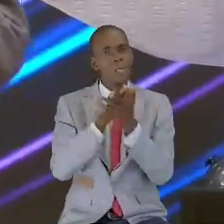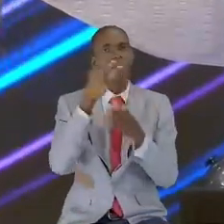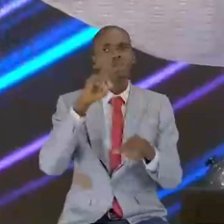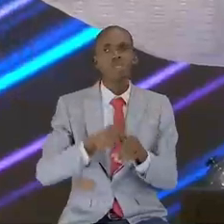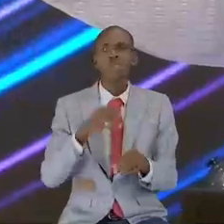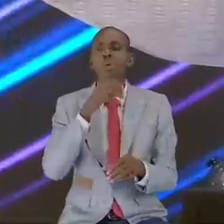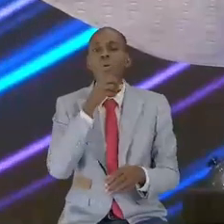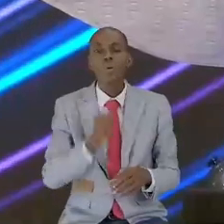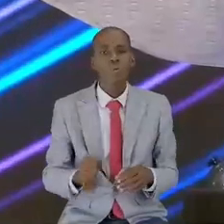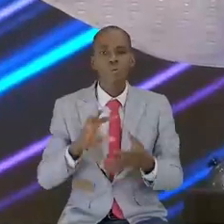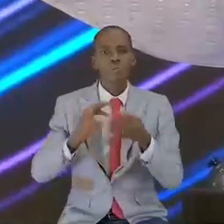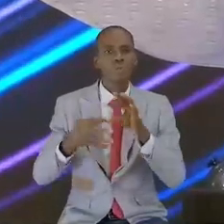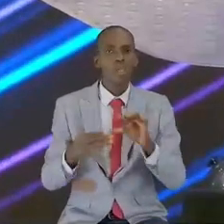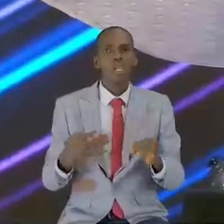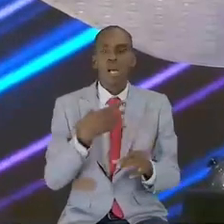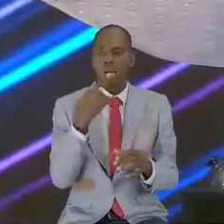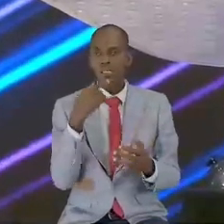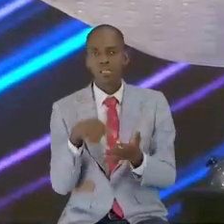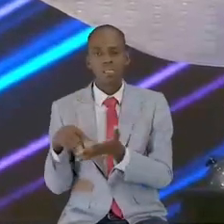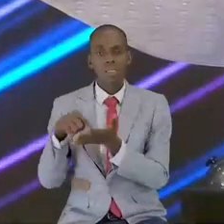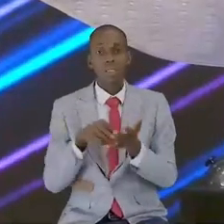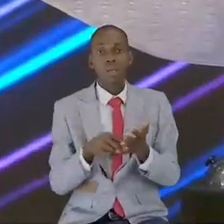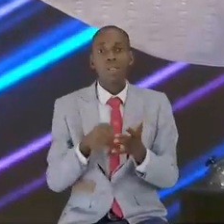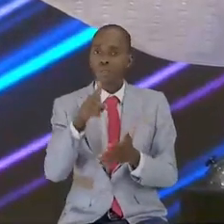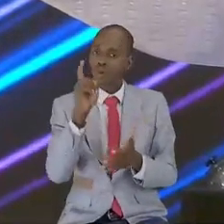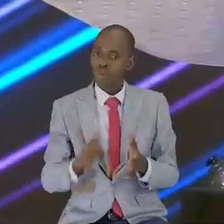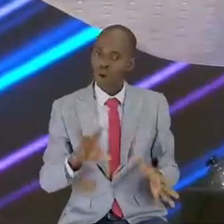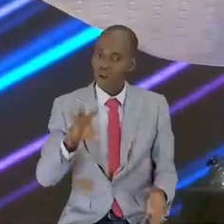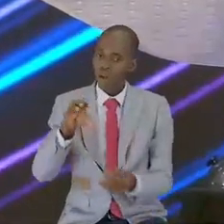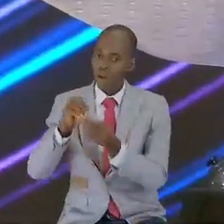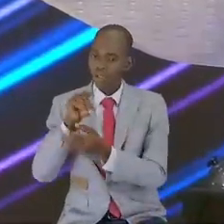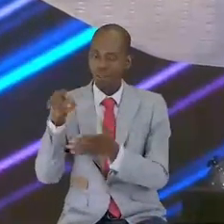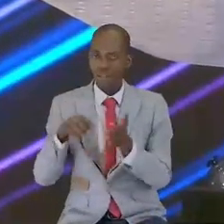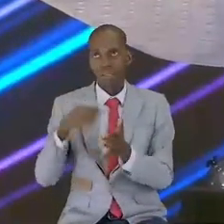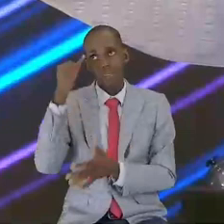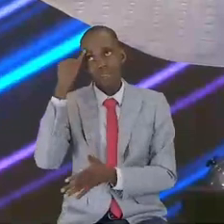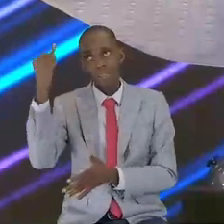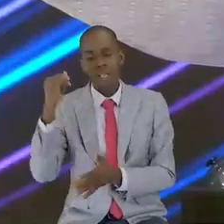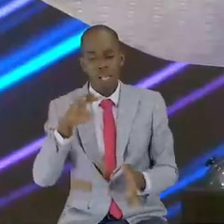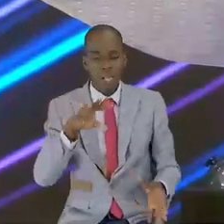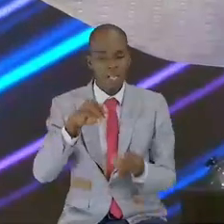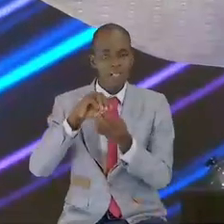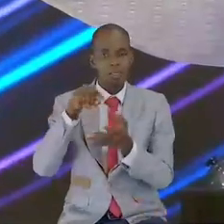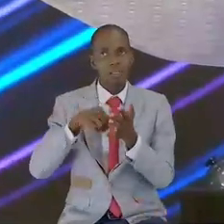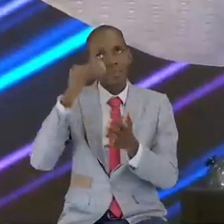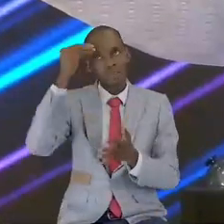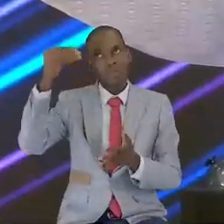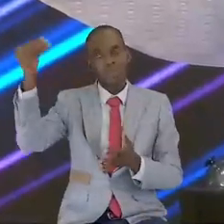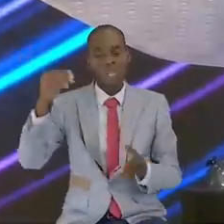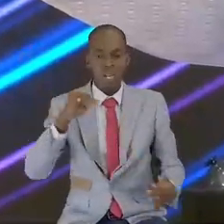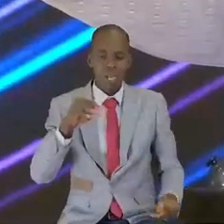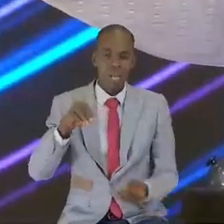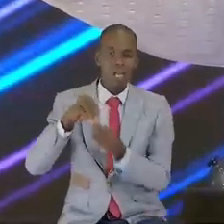elles disent, oui, tu es né de nouveau, mais tu dois ajouter ceci, cette idée, tu dois ajouter telle opinion, tu dois ajouter